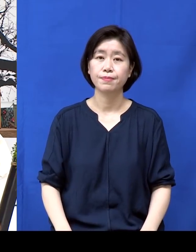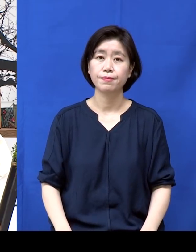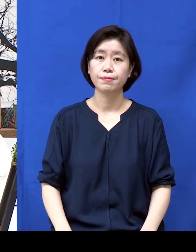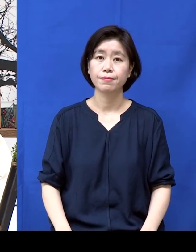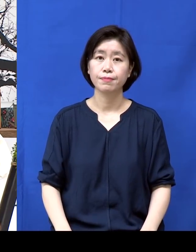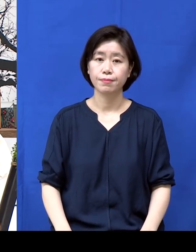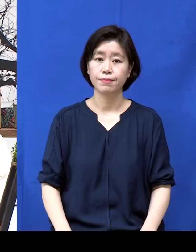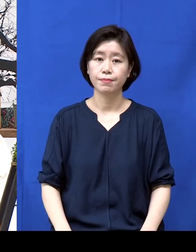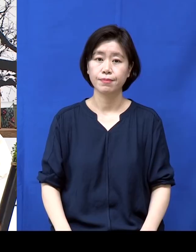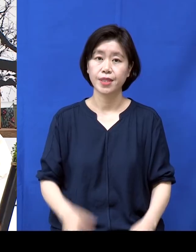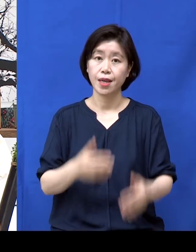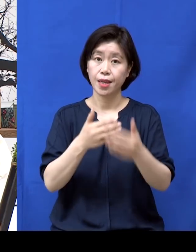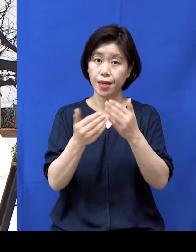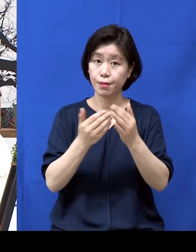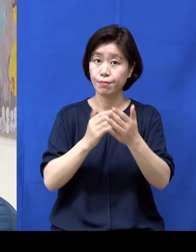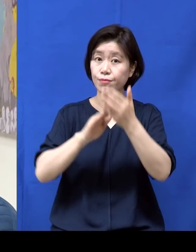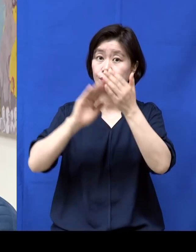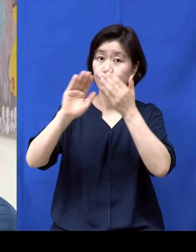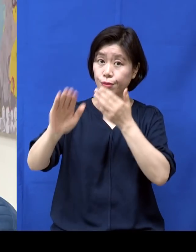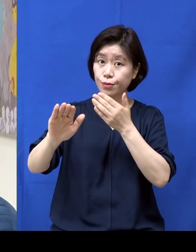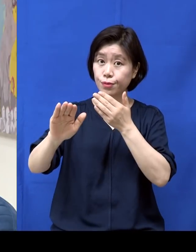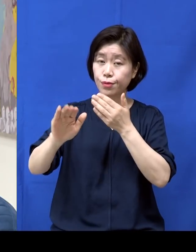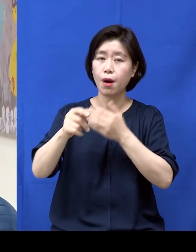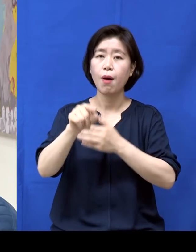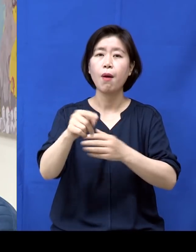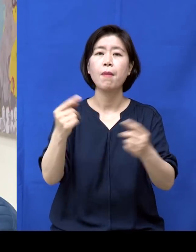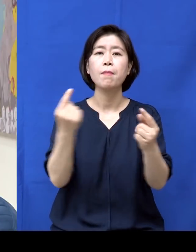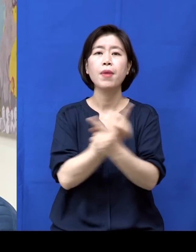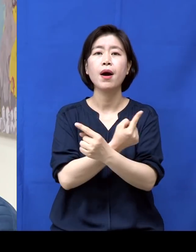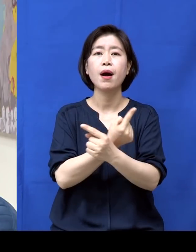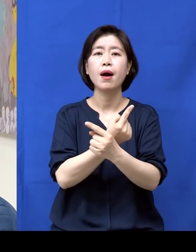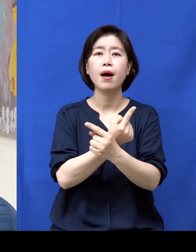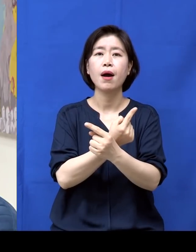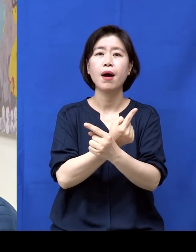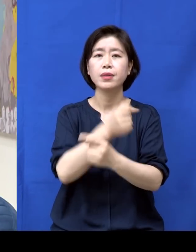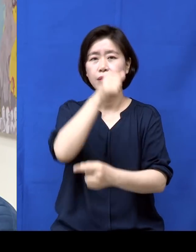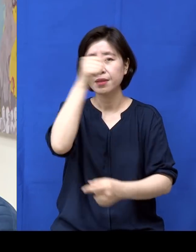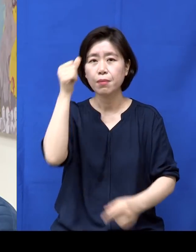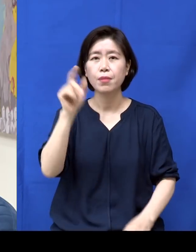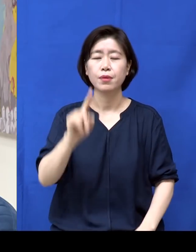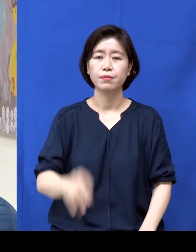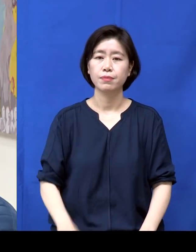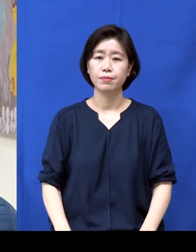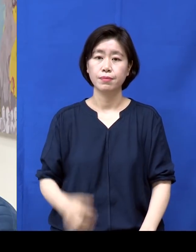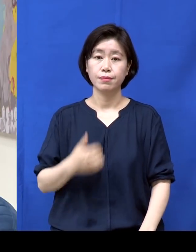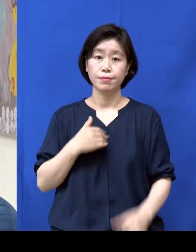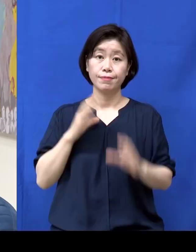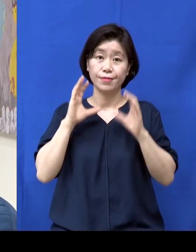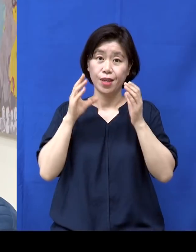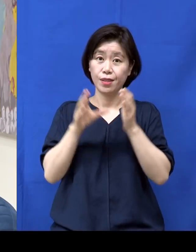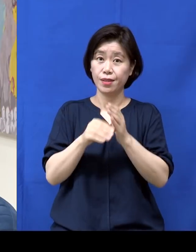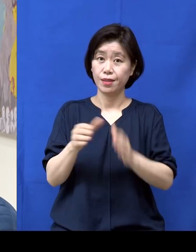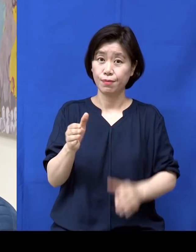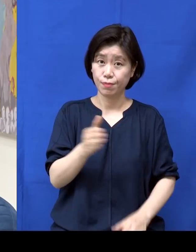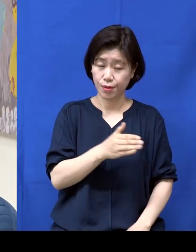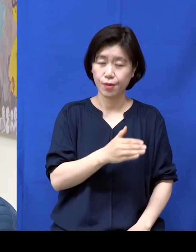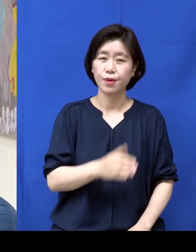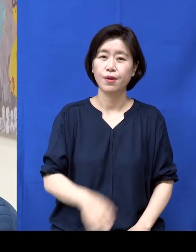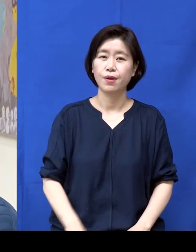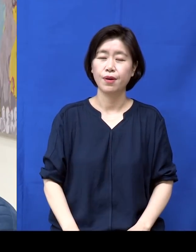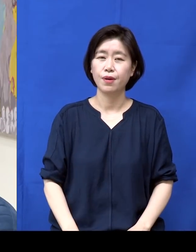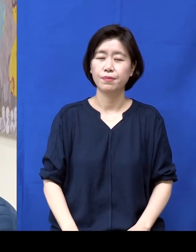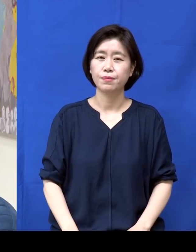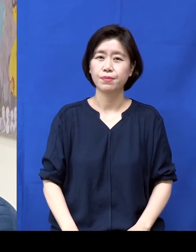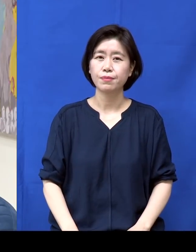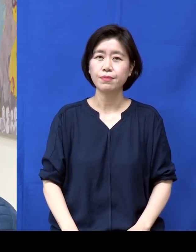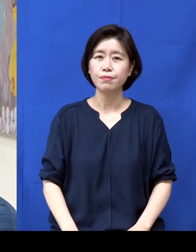좀 가장 많이 이렇게 바뀌신 것 같아요? 저는 어렸을 때부터 이렇게 기독교 가정에 자라면서 사실은